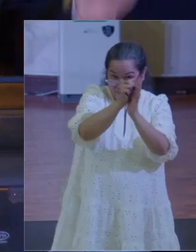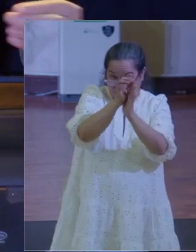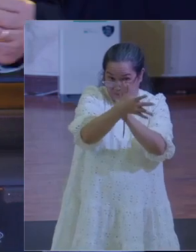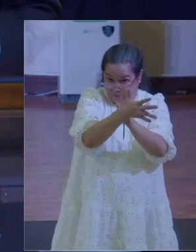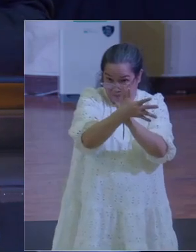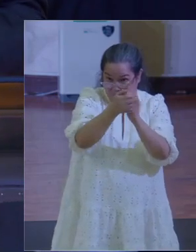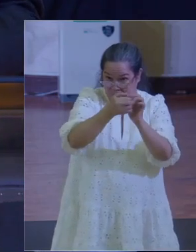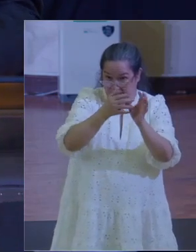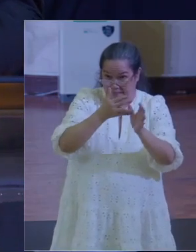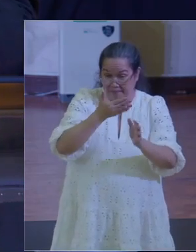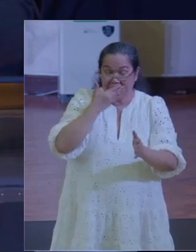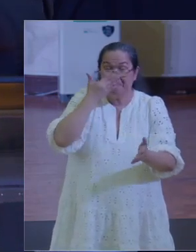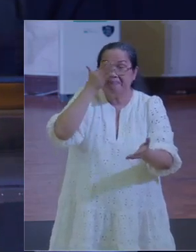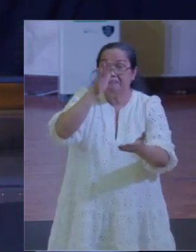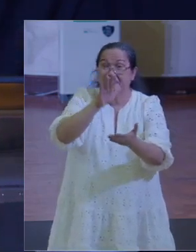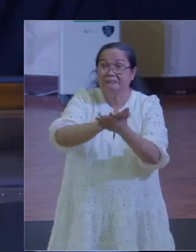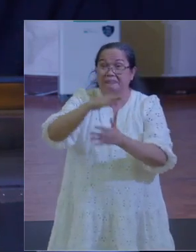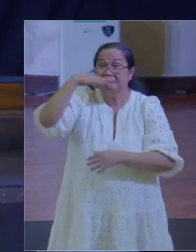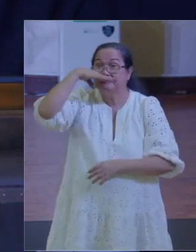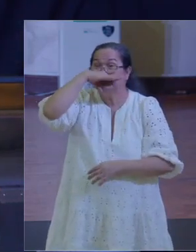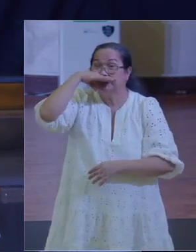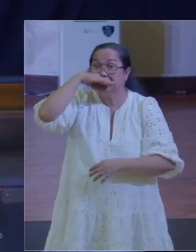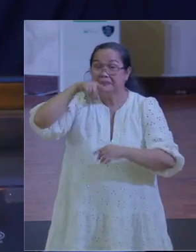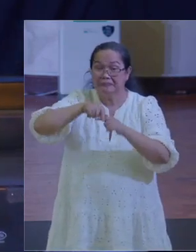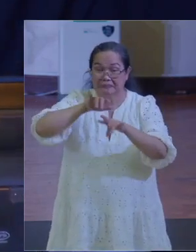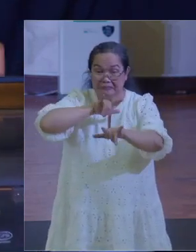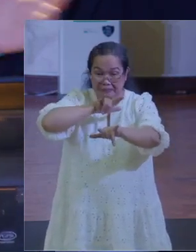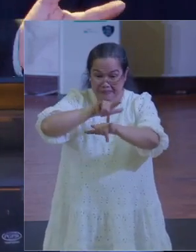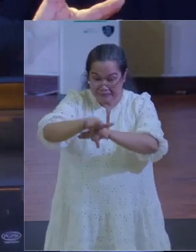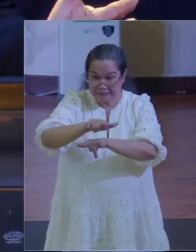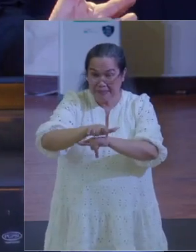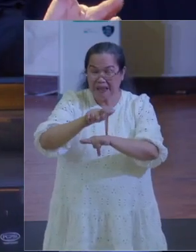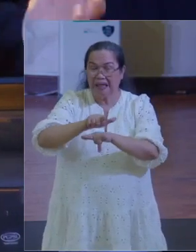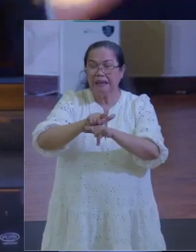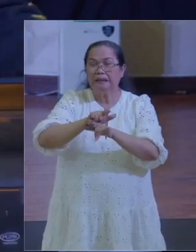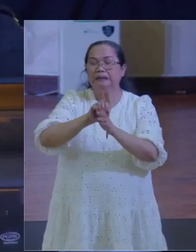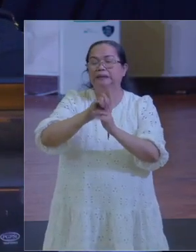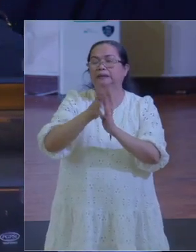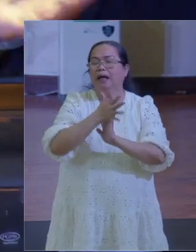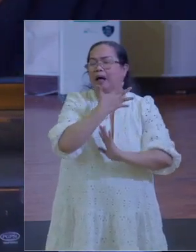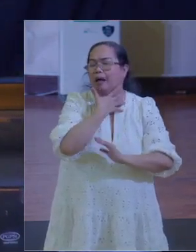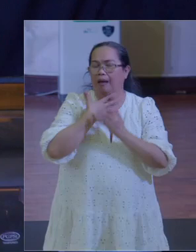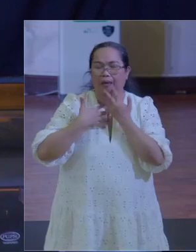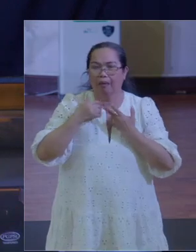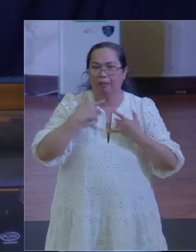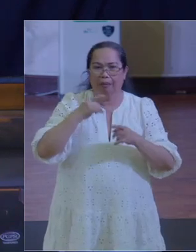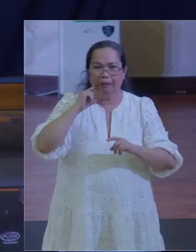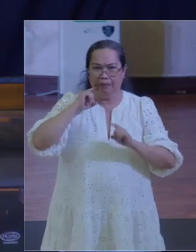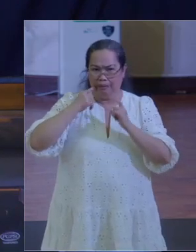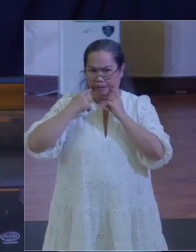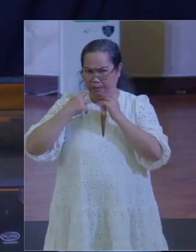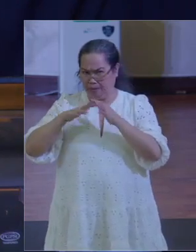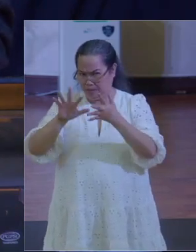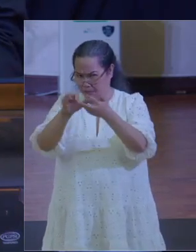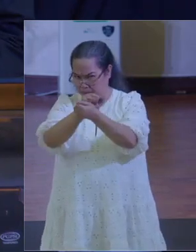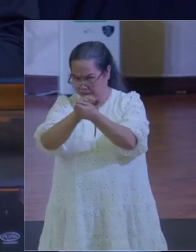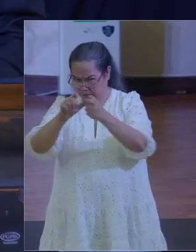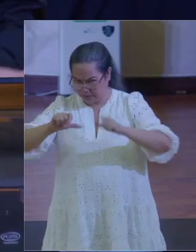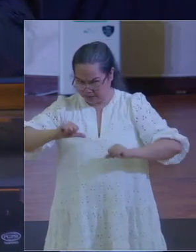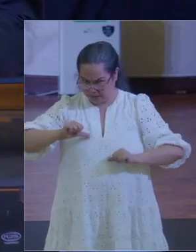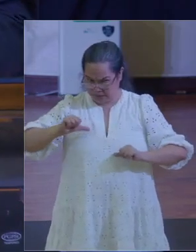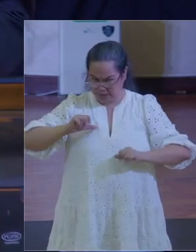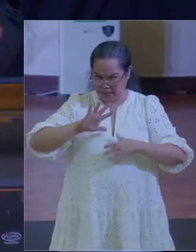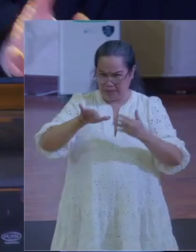mag-imbot, gumawa ng kasamaan tulad ng pandaraya, kahalayan, pagkainggit, paninirang puri, pagmamayabang